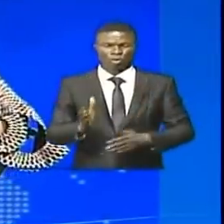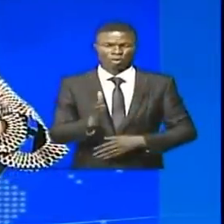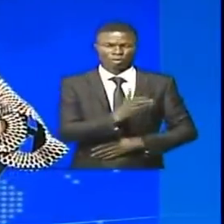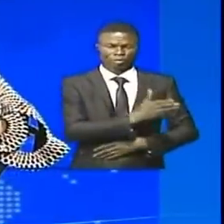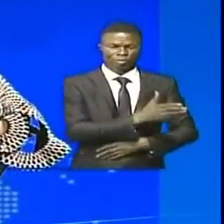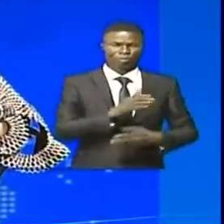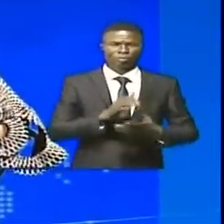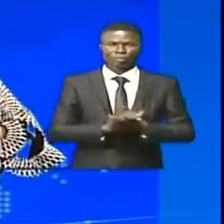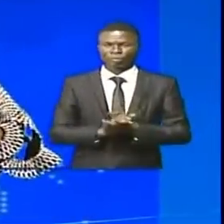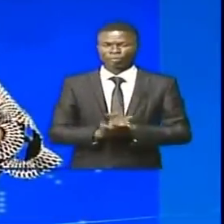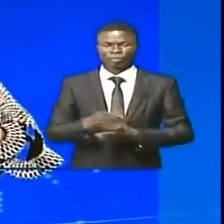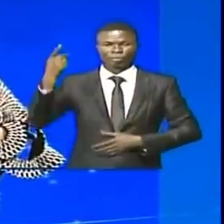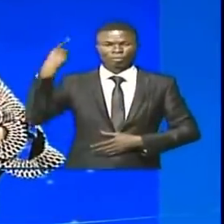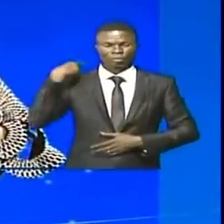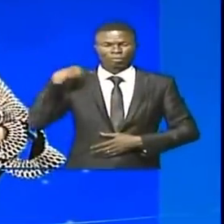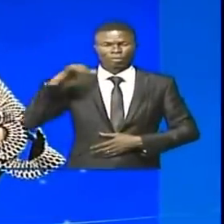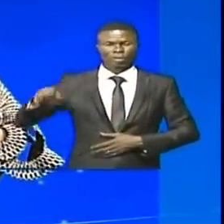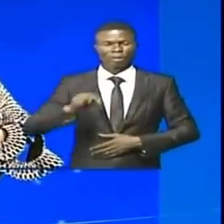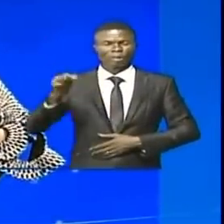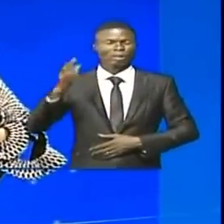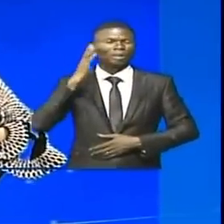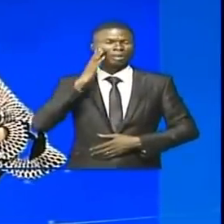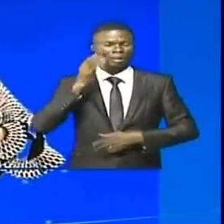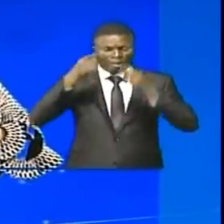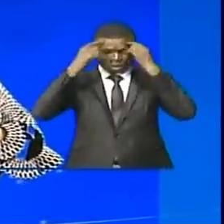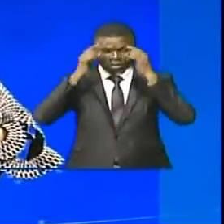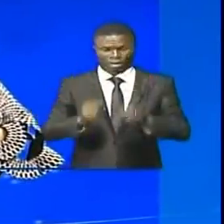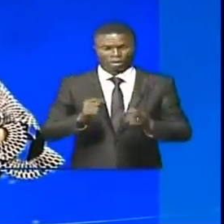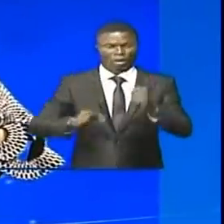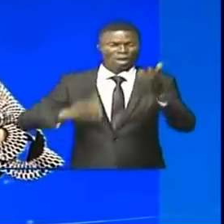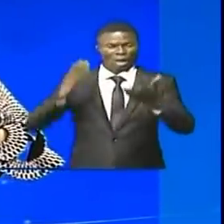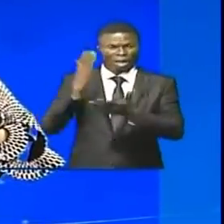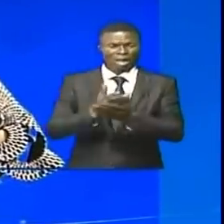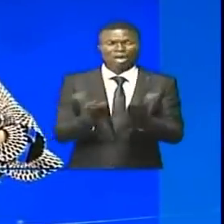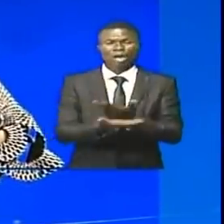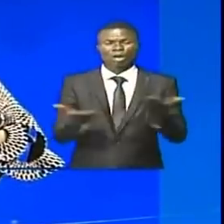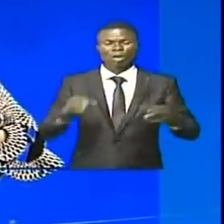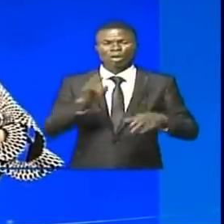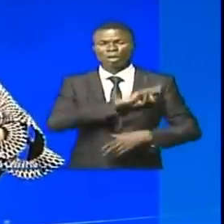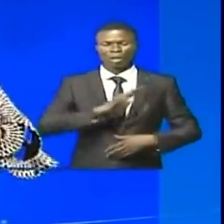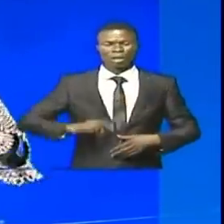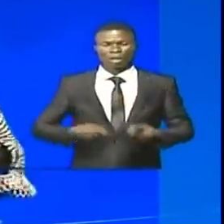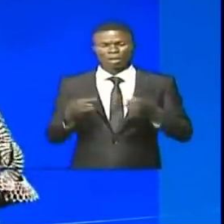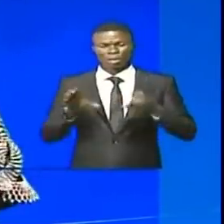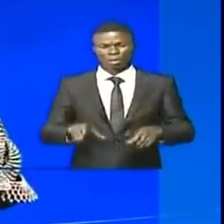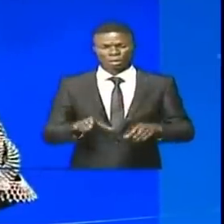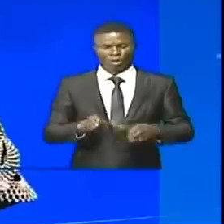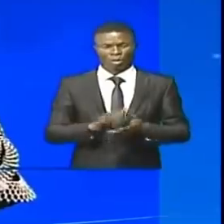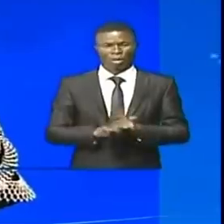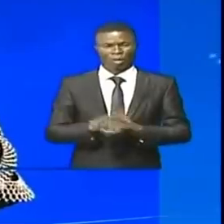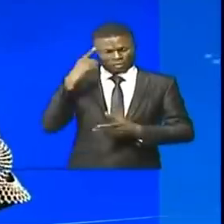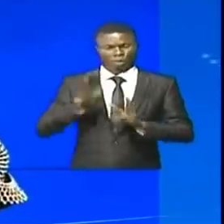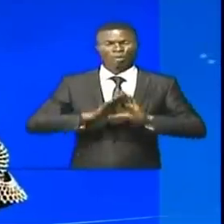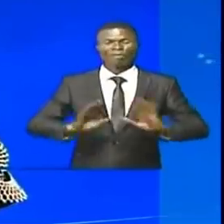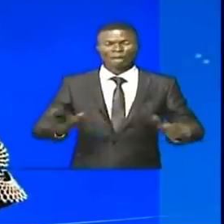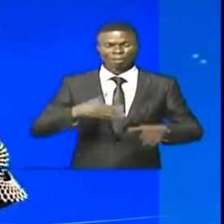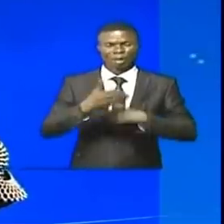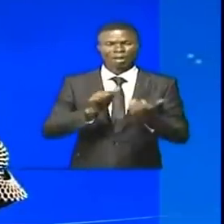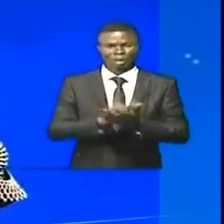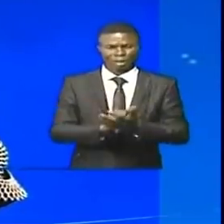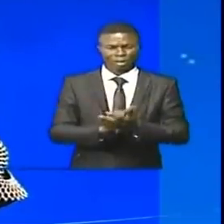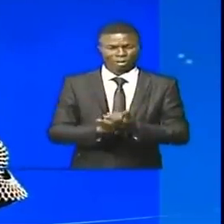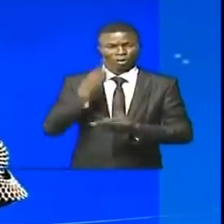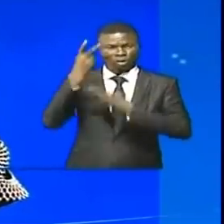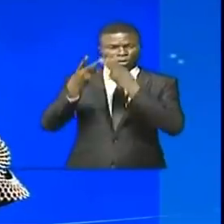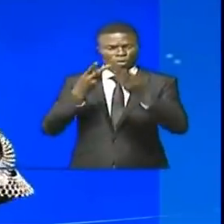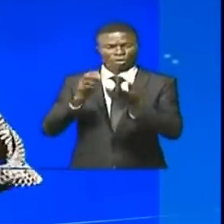lenora bleus sont mariés le coup d'essayer déterminés à chasser le chômage en république démocratique du congo et pour y parvenir il fait tourner les